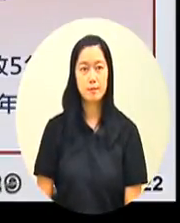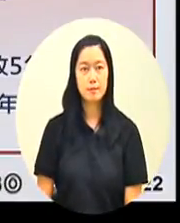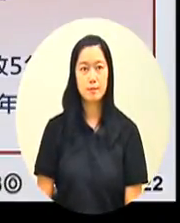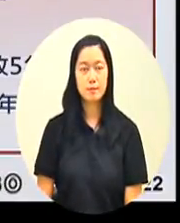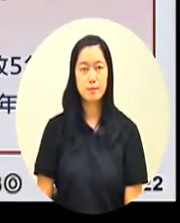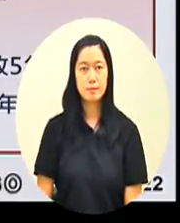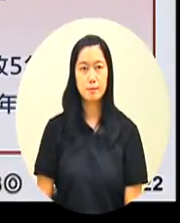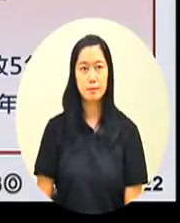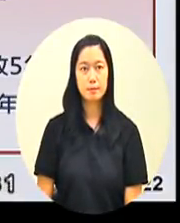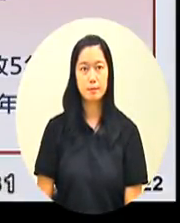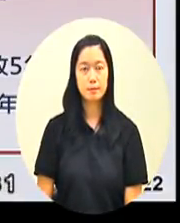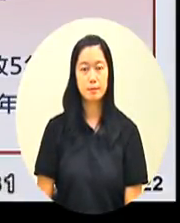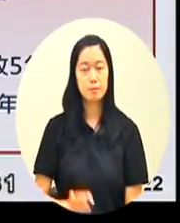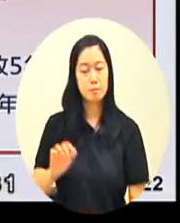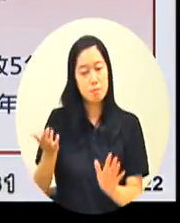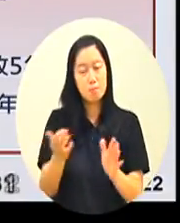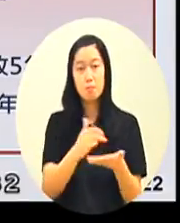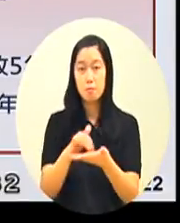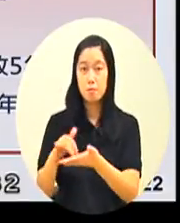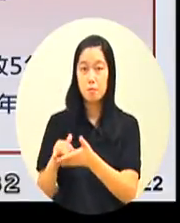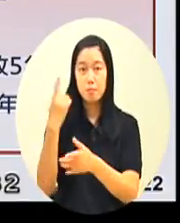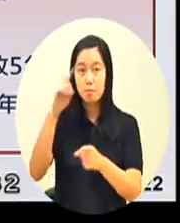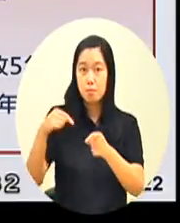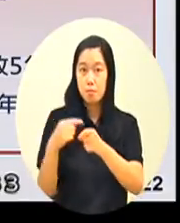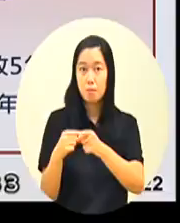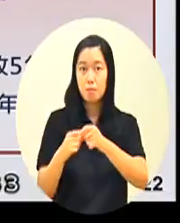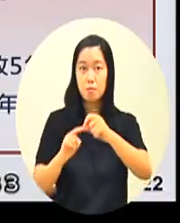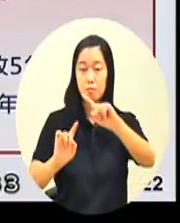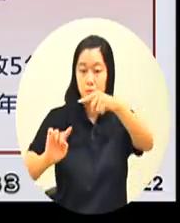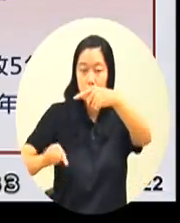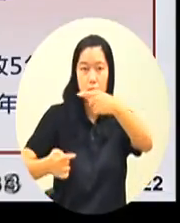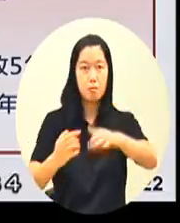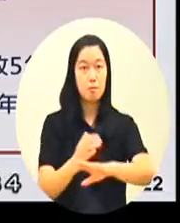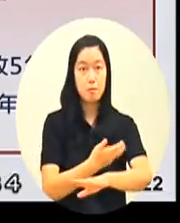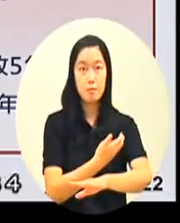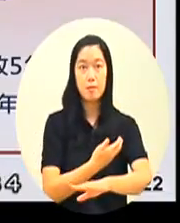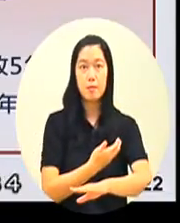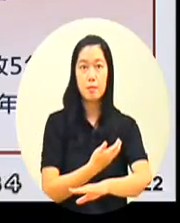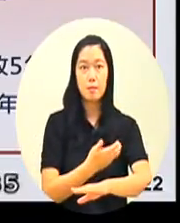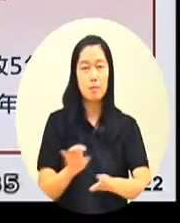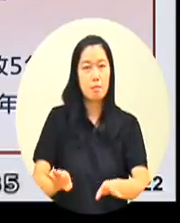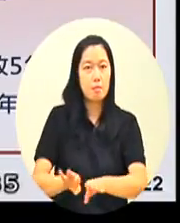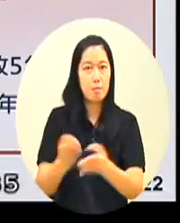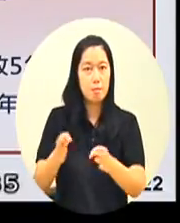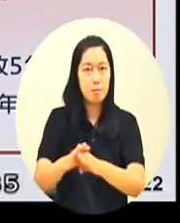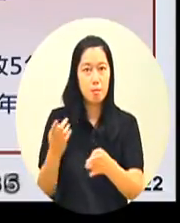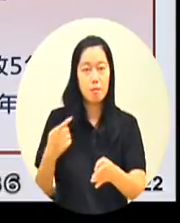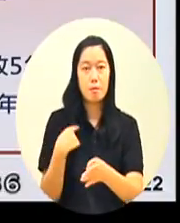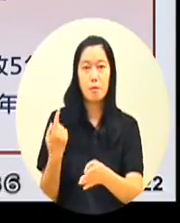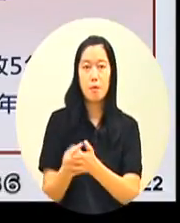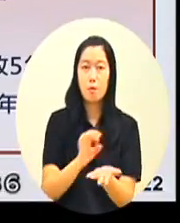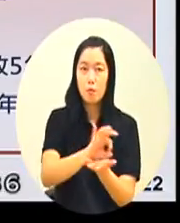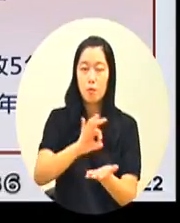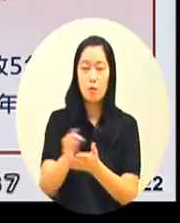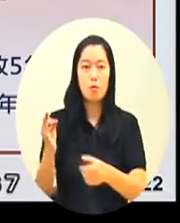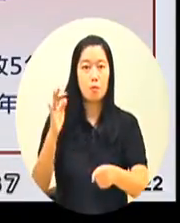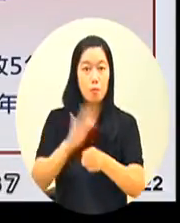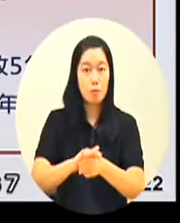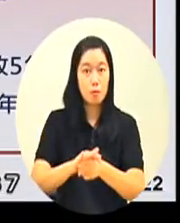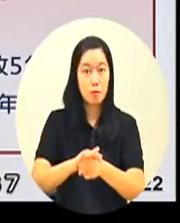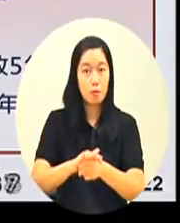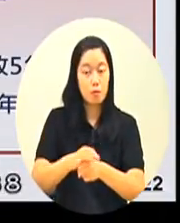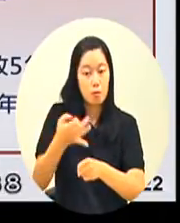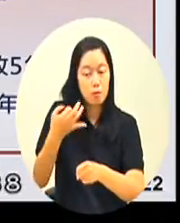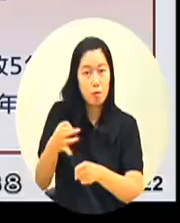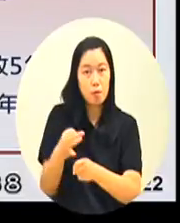那我们也预计从明年的1月1日开始开征使用补偿金。我想这个依据法